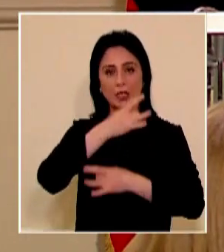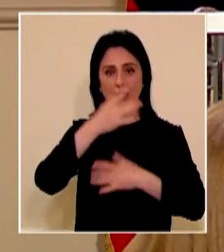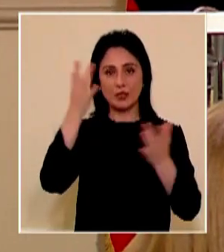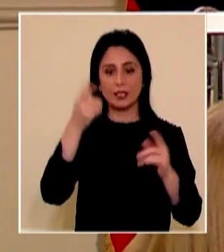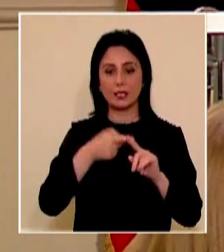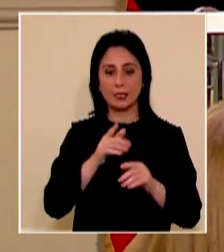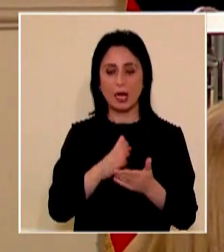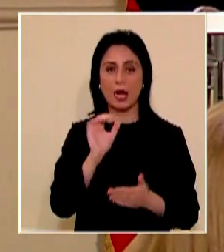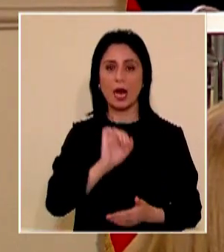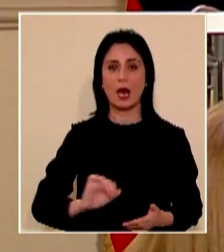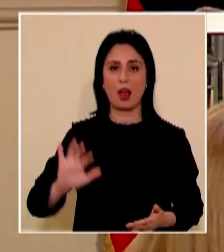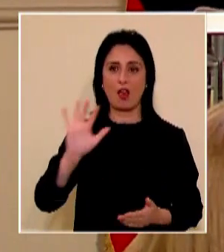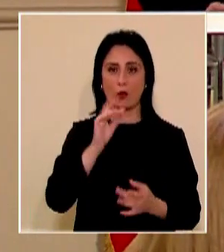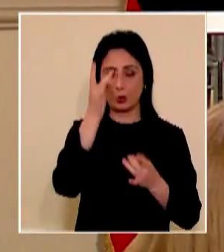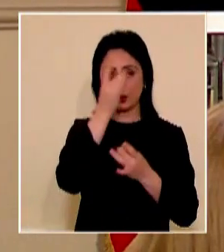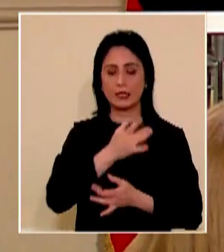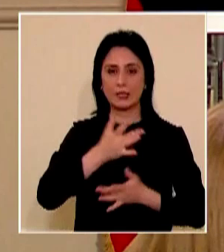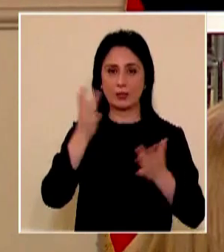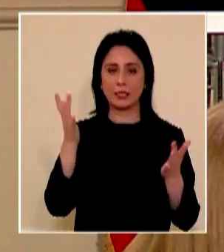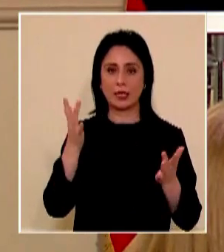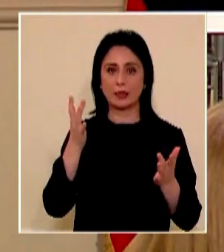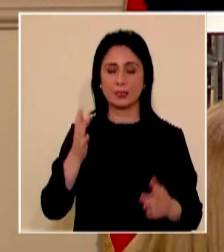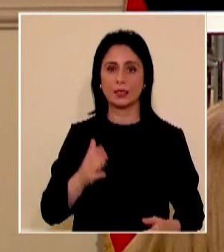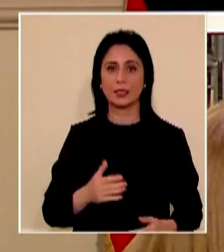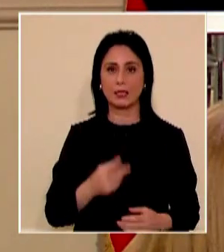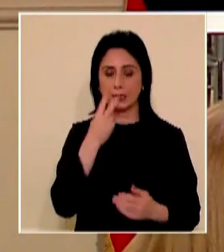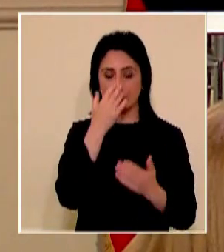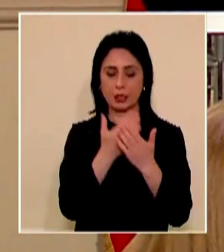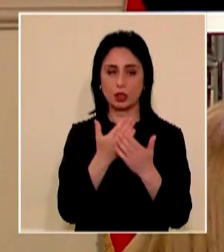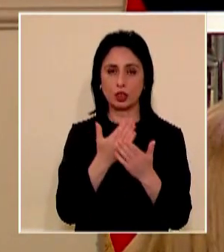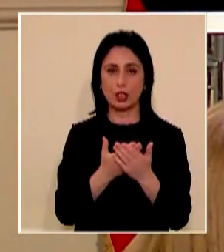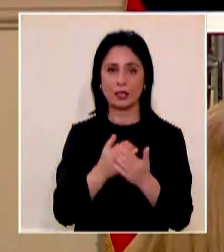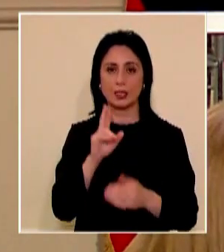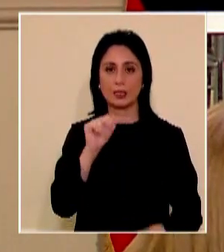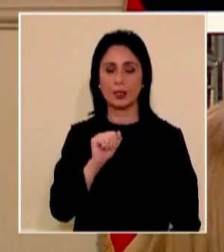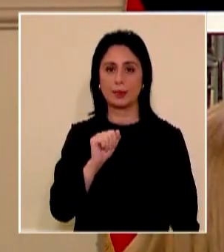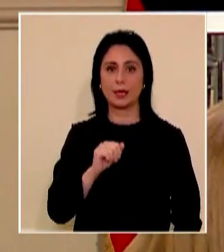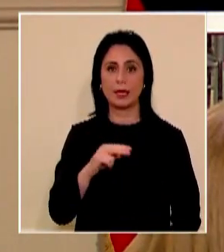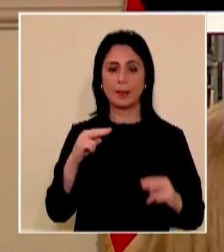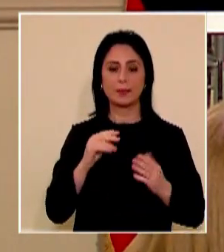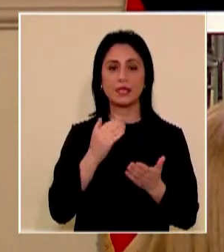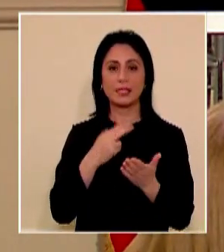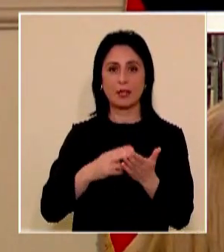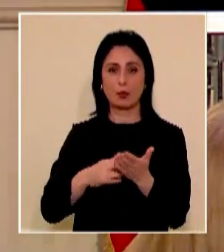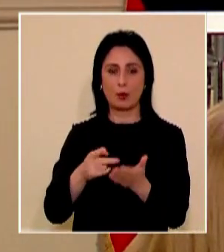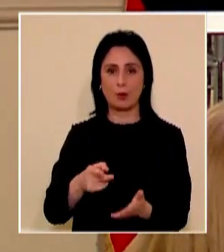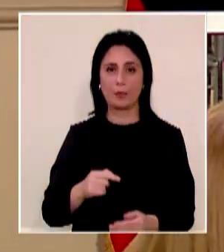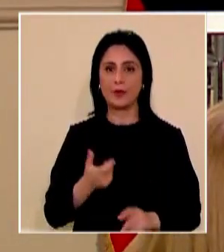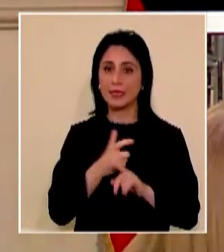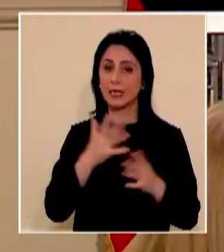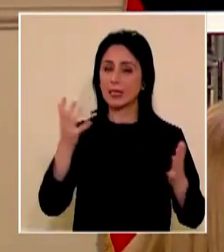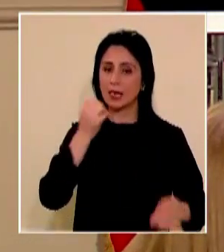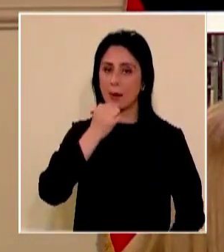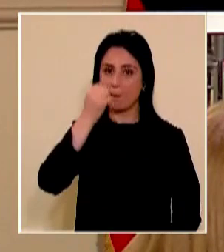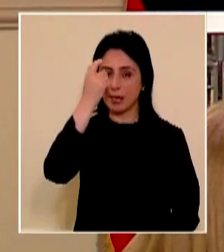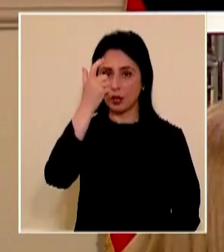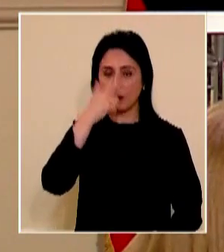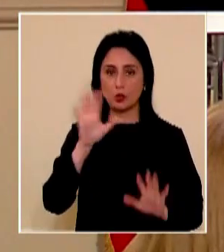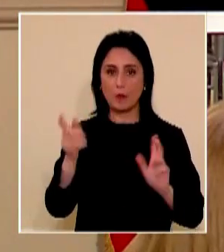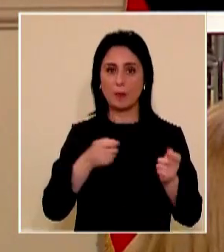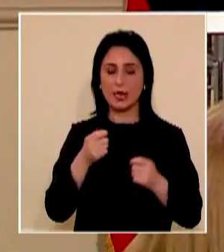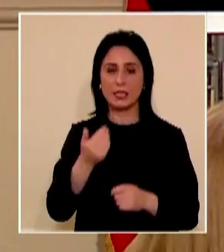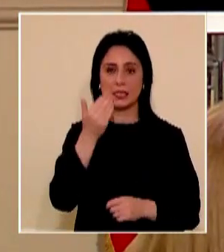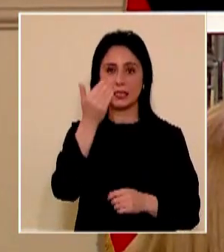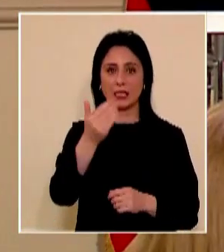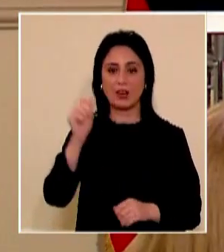da es aris evropuli civilizacijis nishani da icebuleba. Zalian didi magloba batono